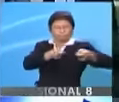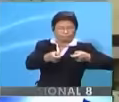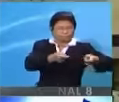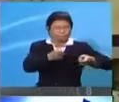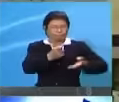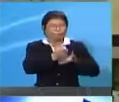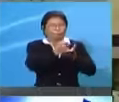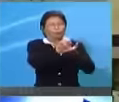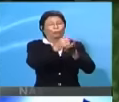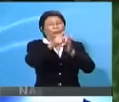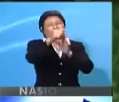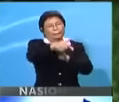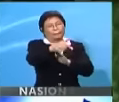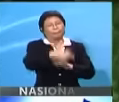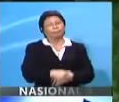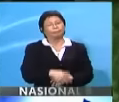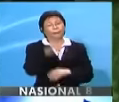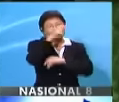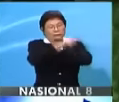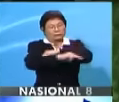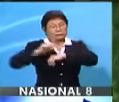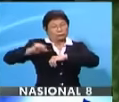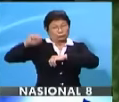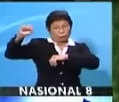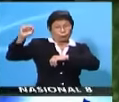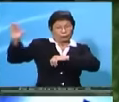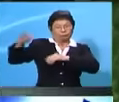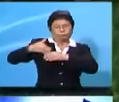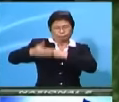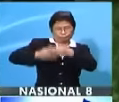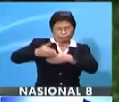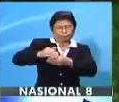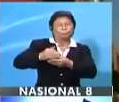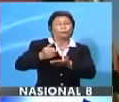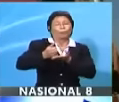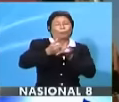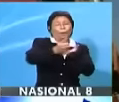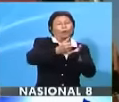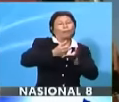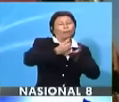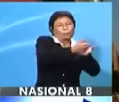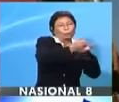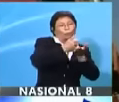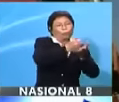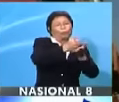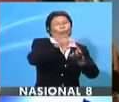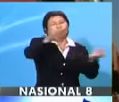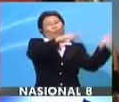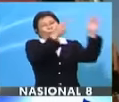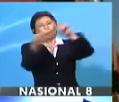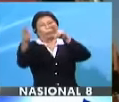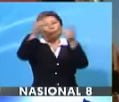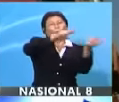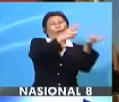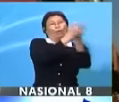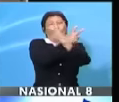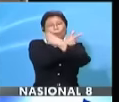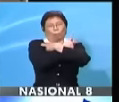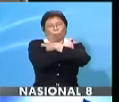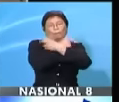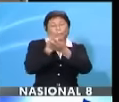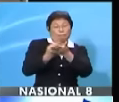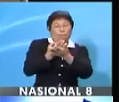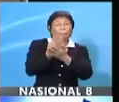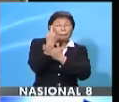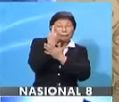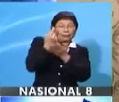menyelaraskan bantuan itu kelak. Kerajaan Negeri Johor juga dalam proses menyalurkan bantuan kepada mangsa ribut di Kluang baru-baru ini.